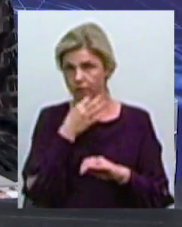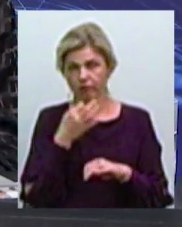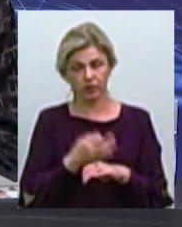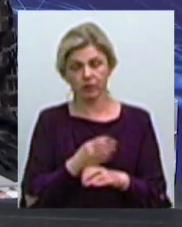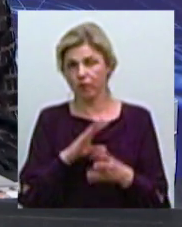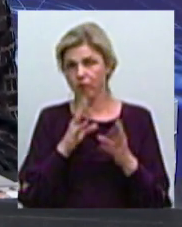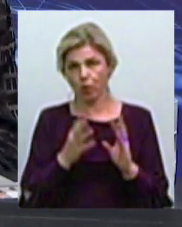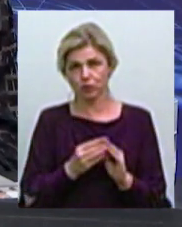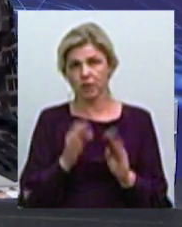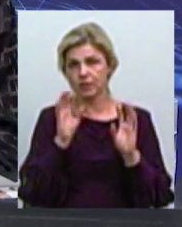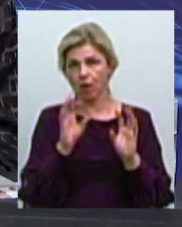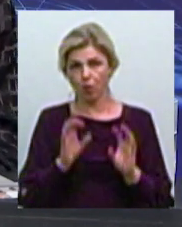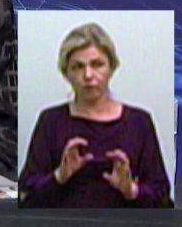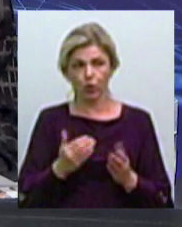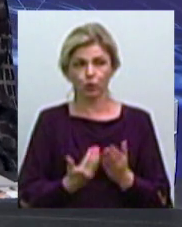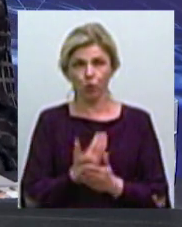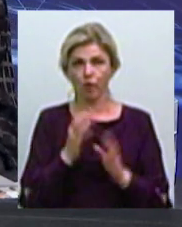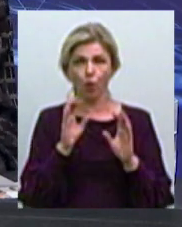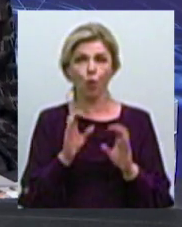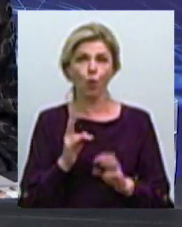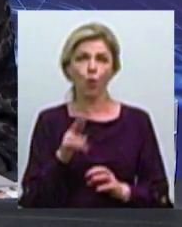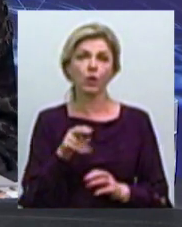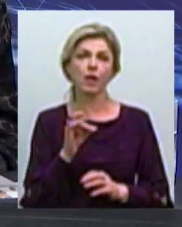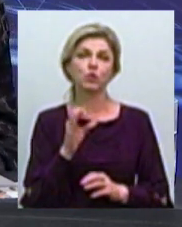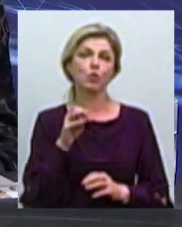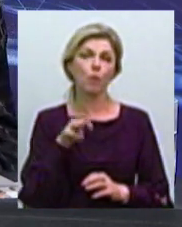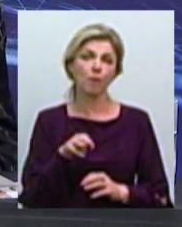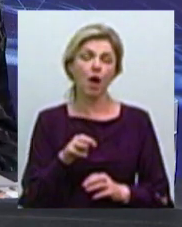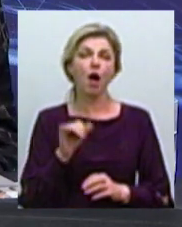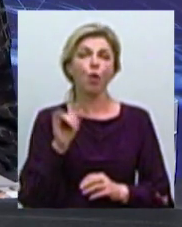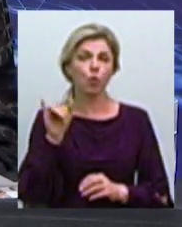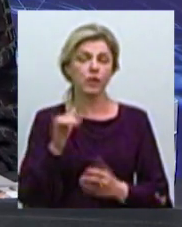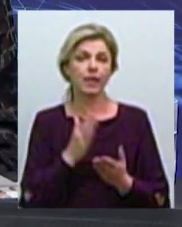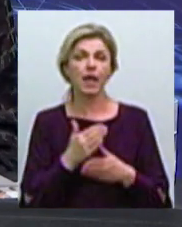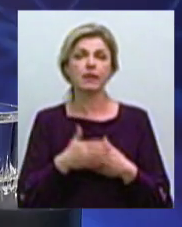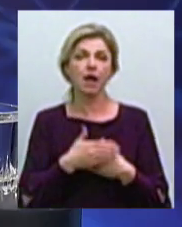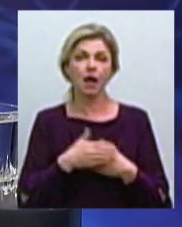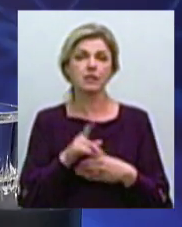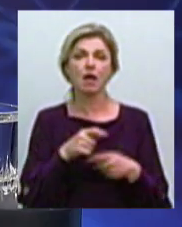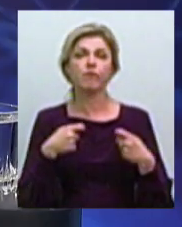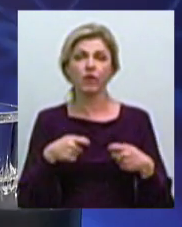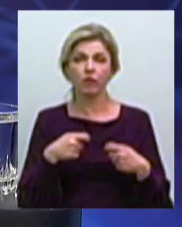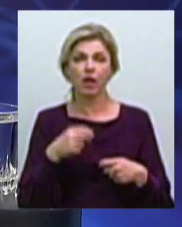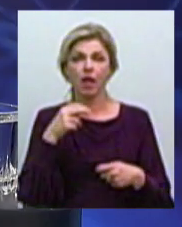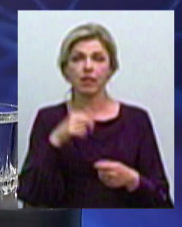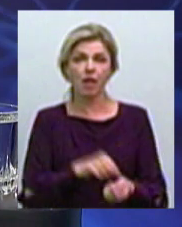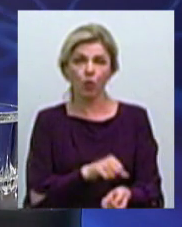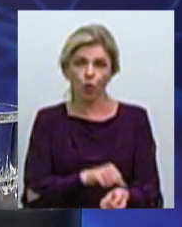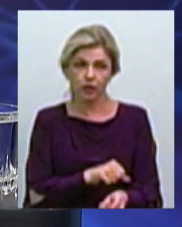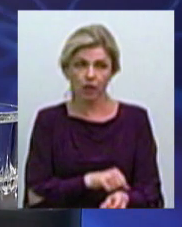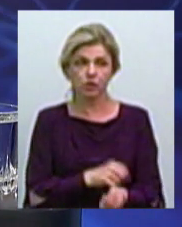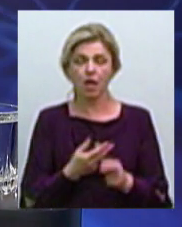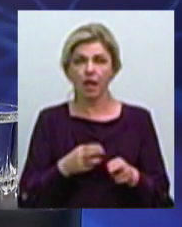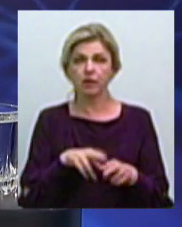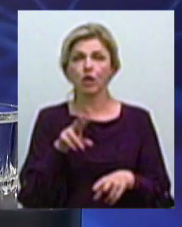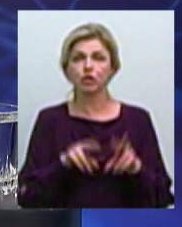Не передбачено российским уголовным кодексом. Зато у них предбачено наказание за распространение наркотических веществ. И это